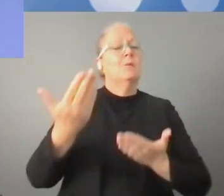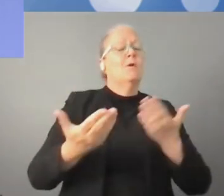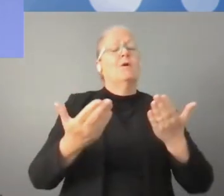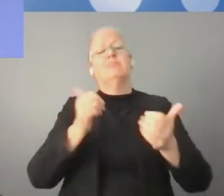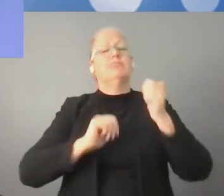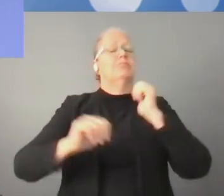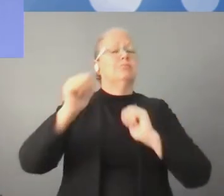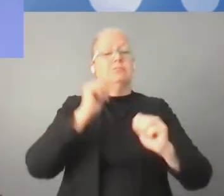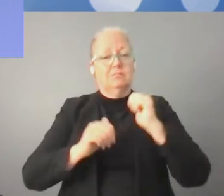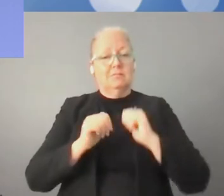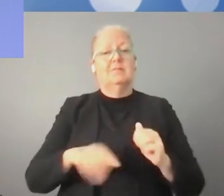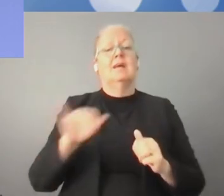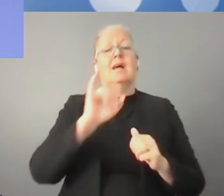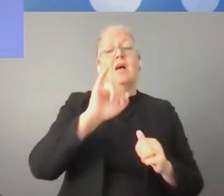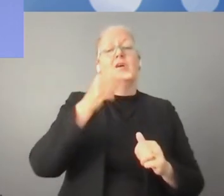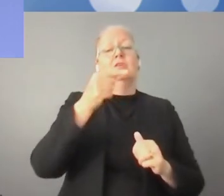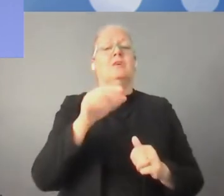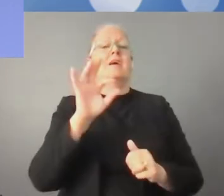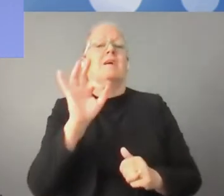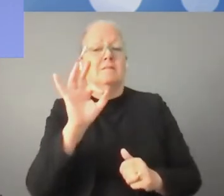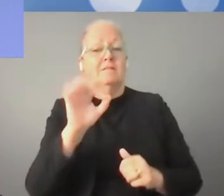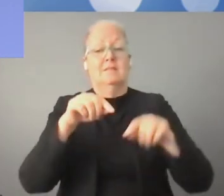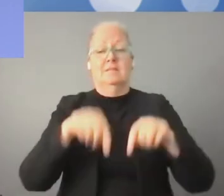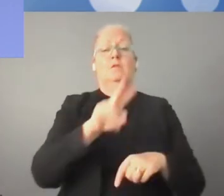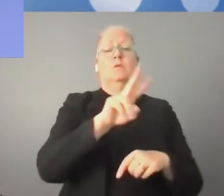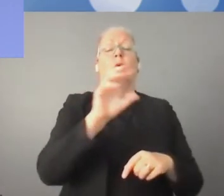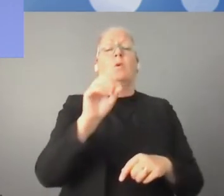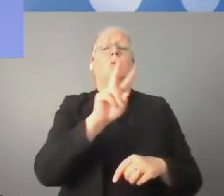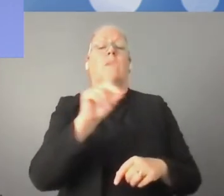une surprise pour vous. Un artiste